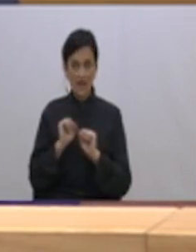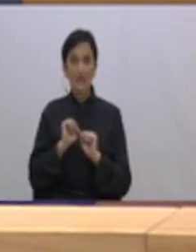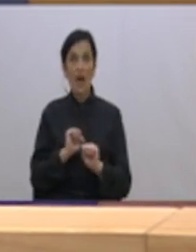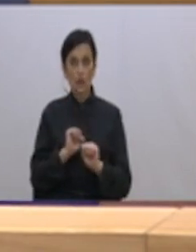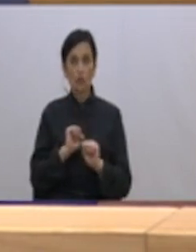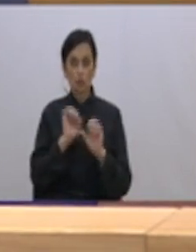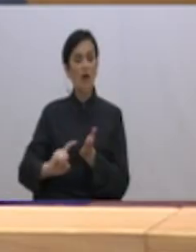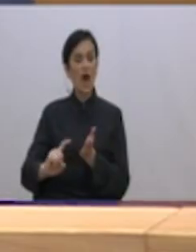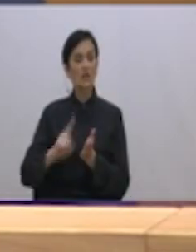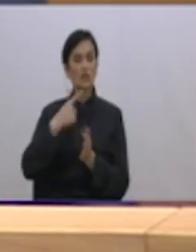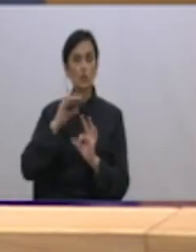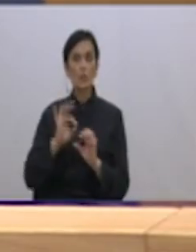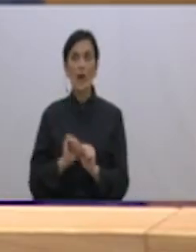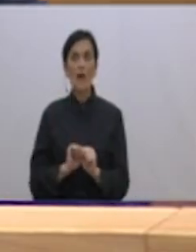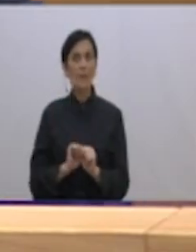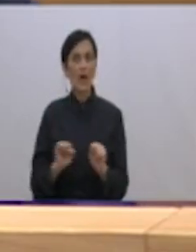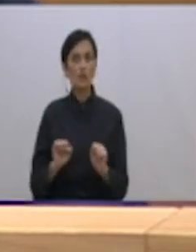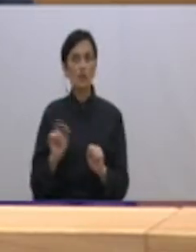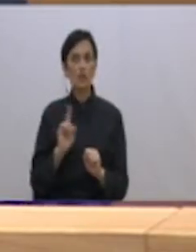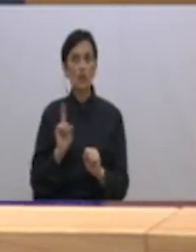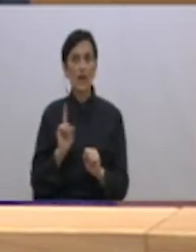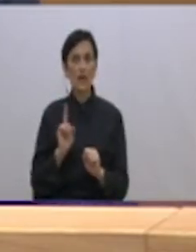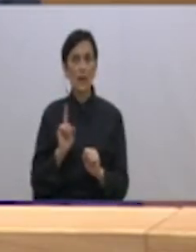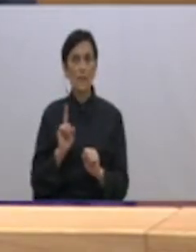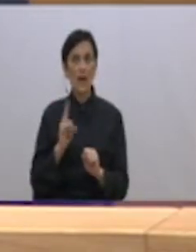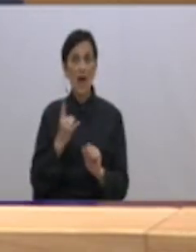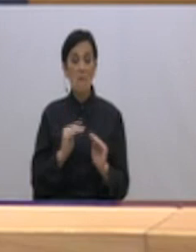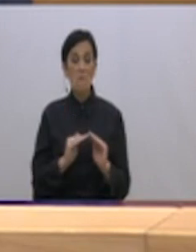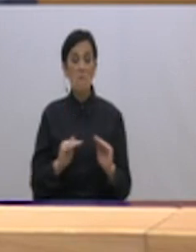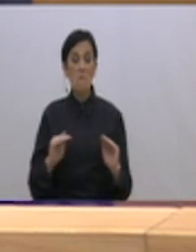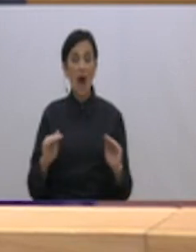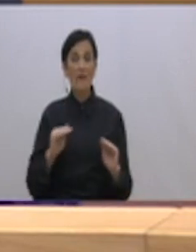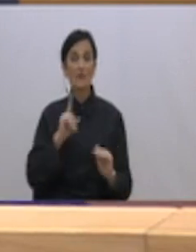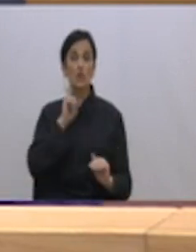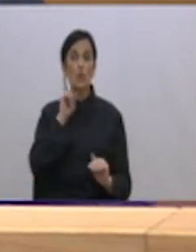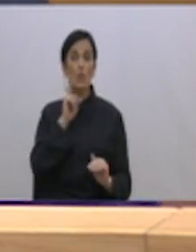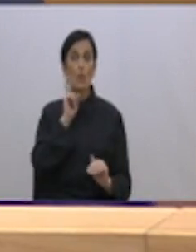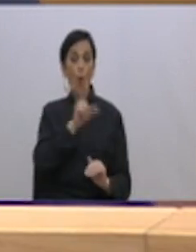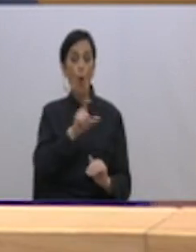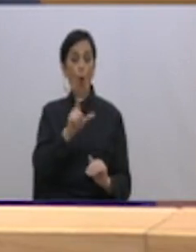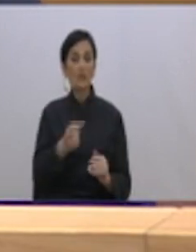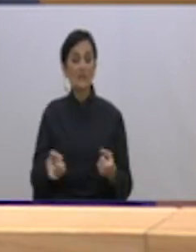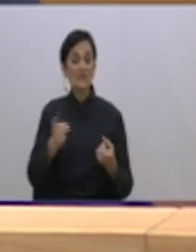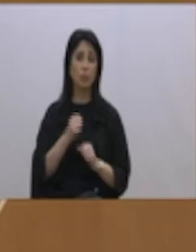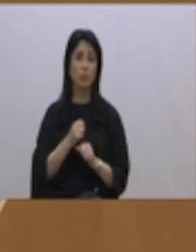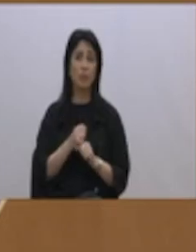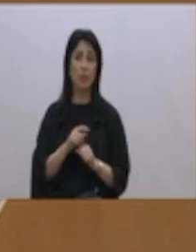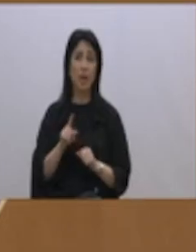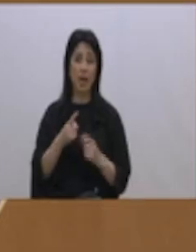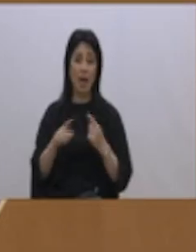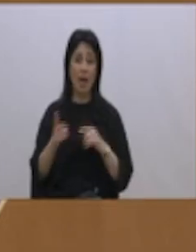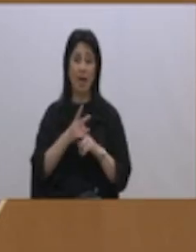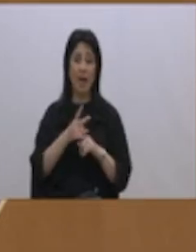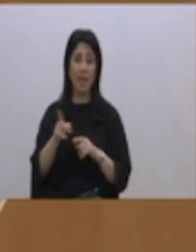ამ კანონის მიხედვით. არ შეიძლება ხდებოდეს ბავშვებზე და მოზარდებზე ზემოქმედება ამ თემებით.